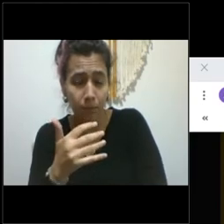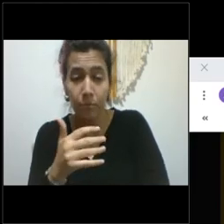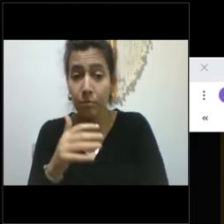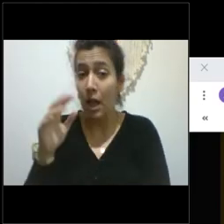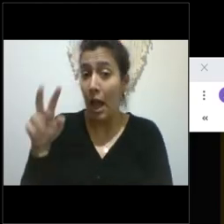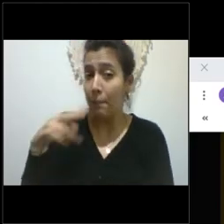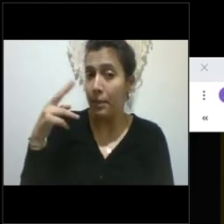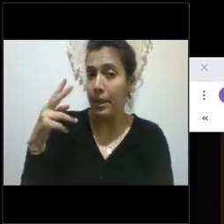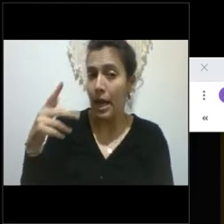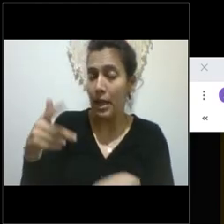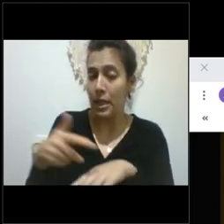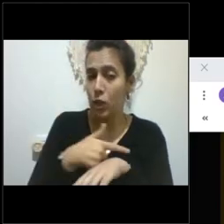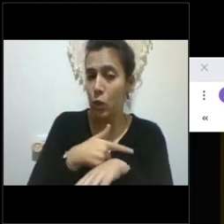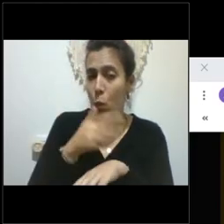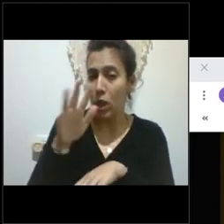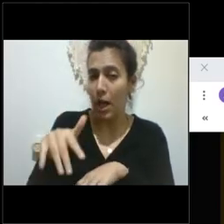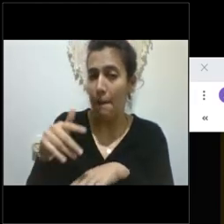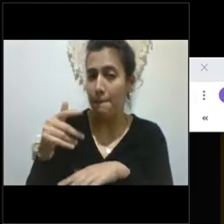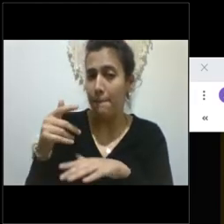בטכניקה,